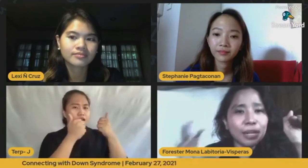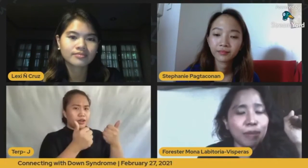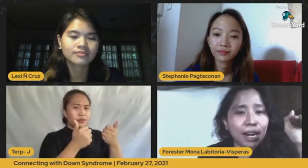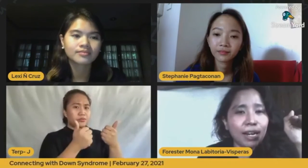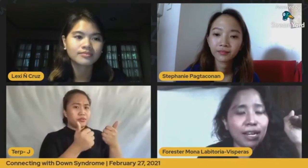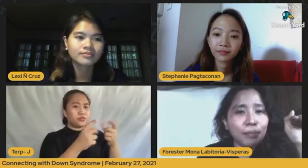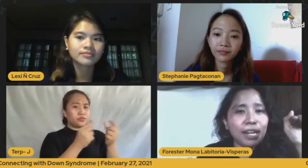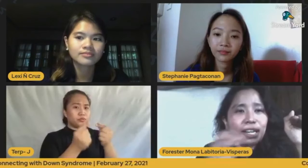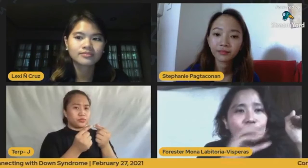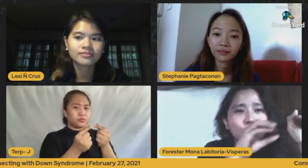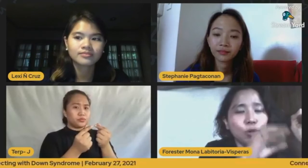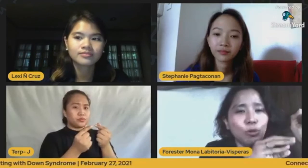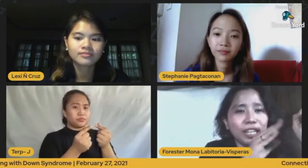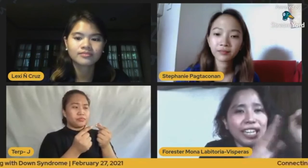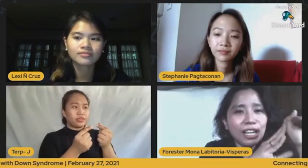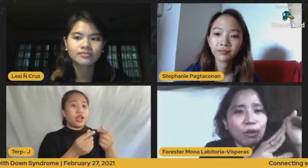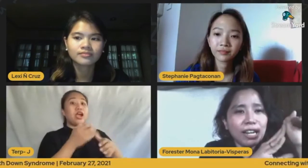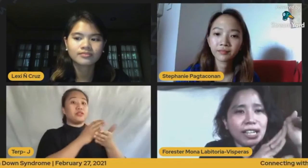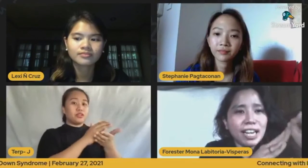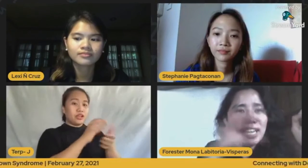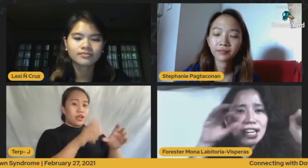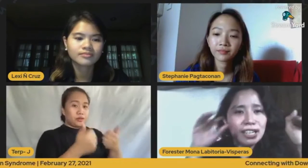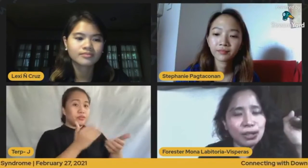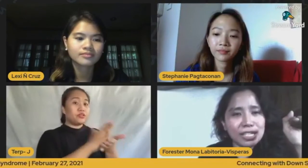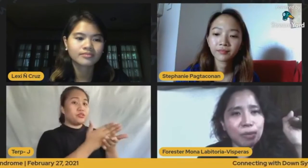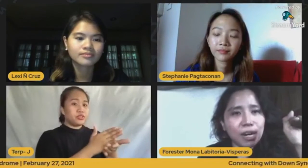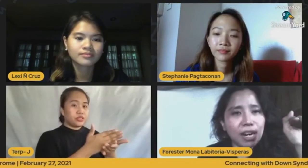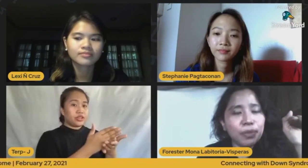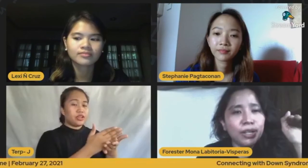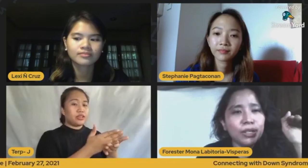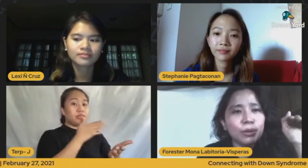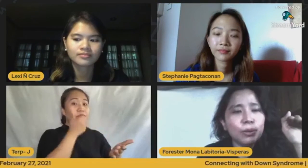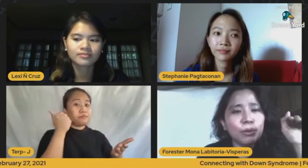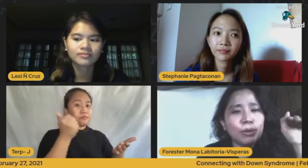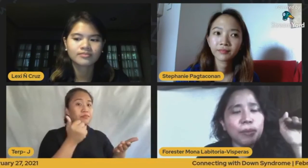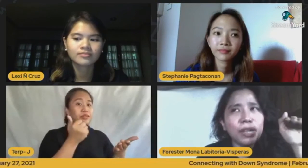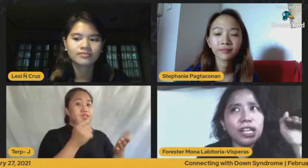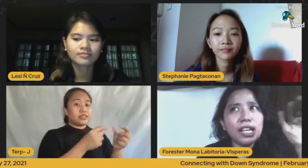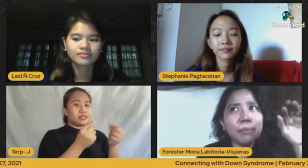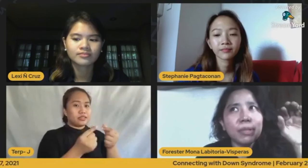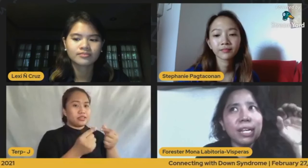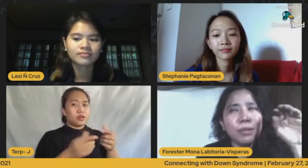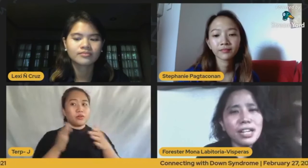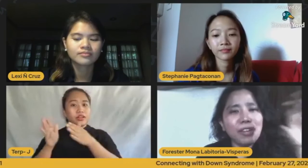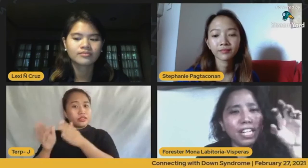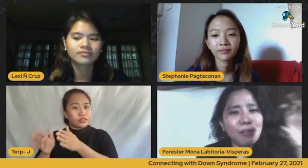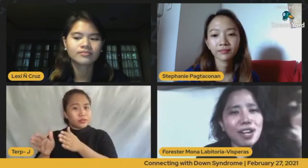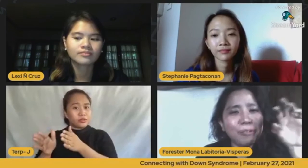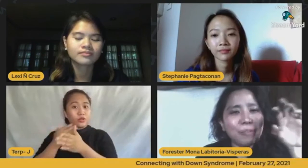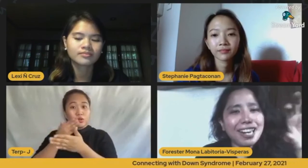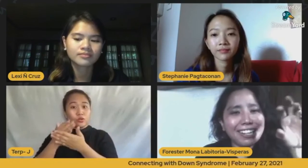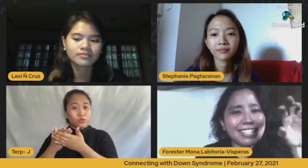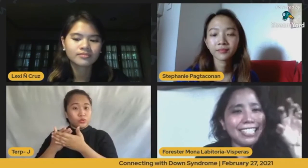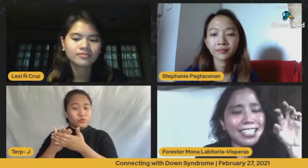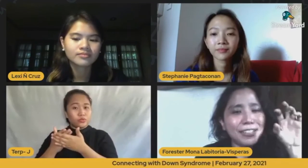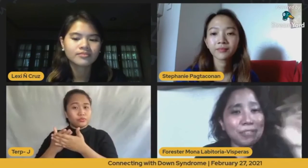iba. Parang ituturo mo yung ginagawa niya dun sa iba. So, I'm thinking, ano kaya yung ginawa ng